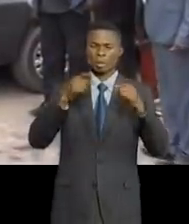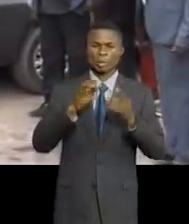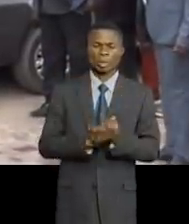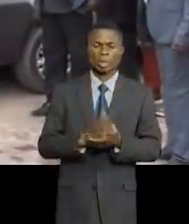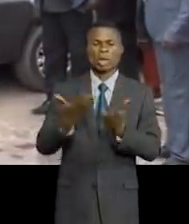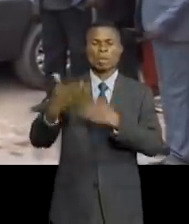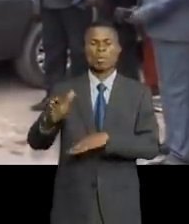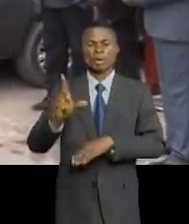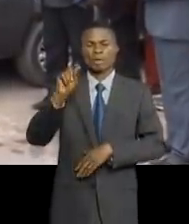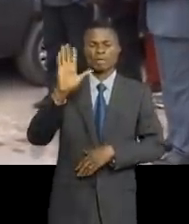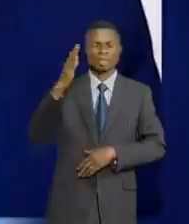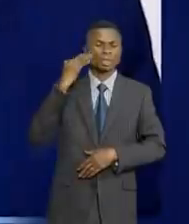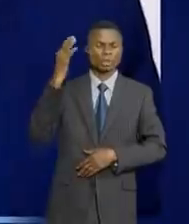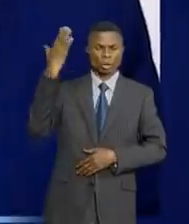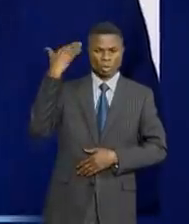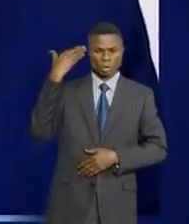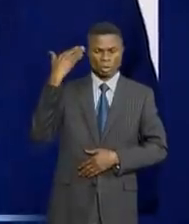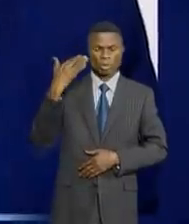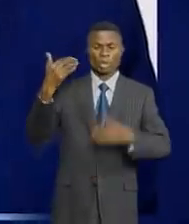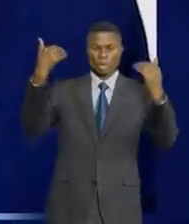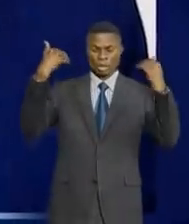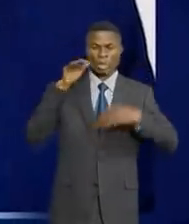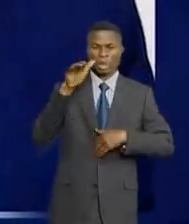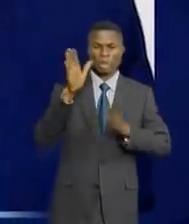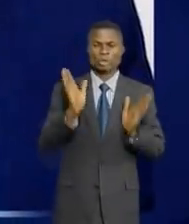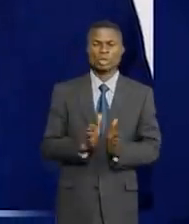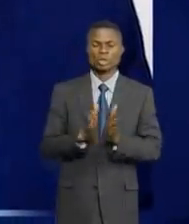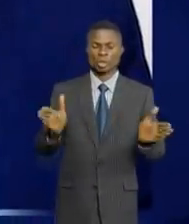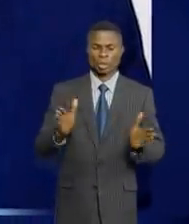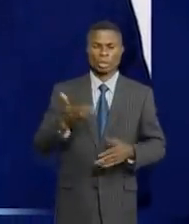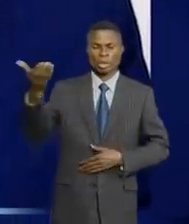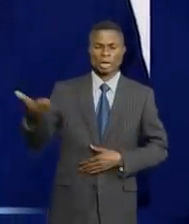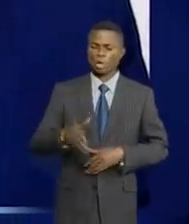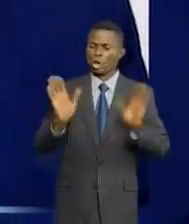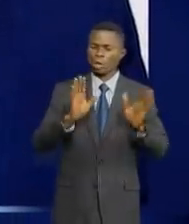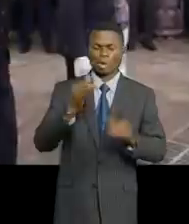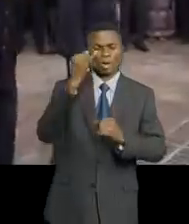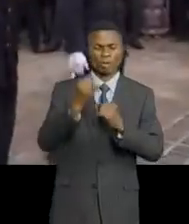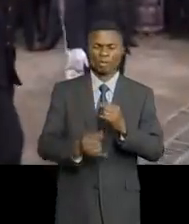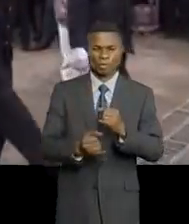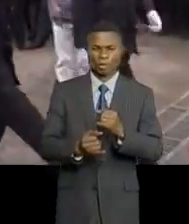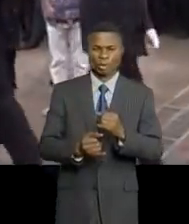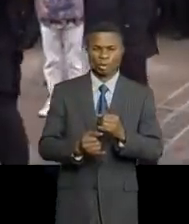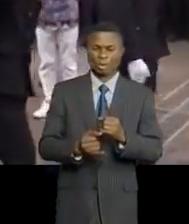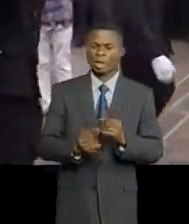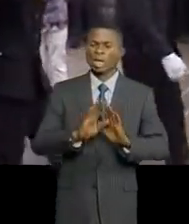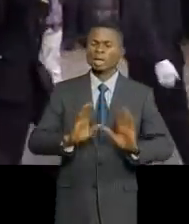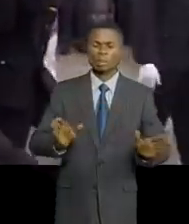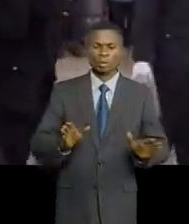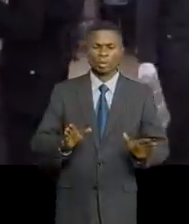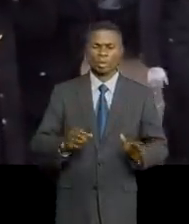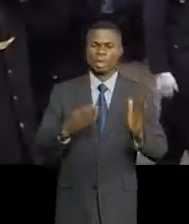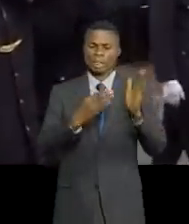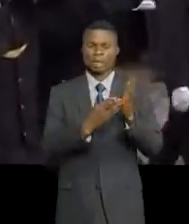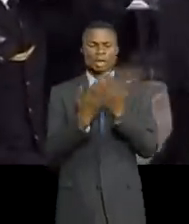Décédé le 25 juin dernier, Ernest Kabila Ilunga reçoit les hommages funéraires le plus mérité ce